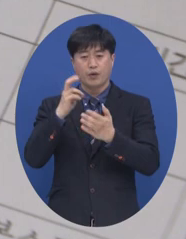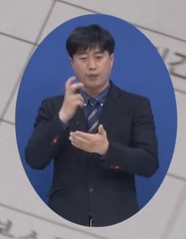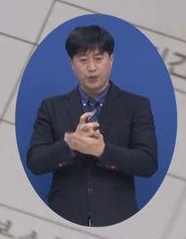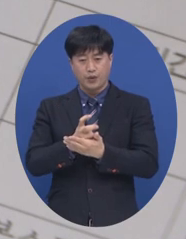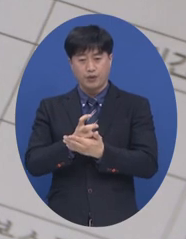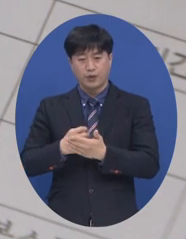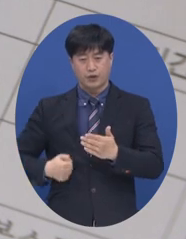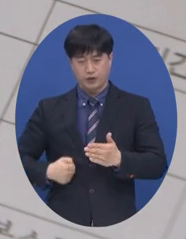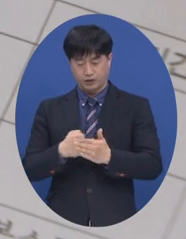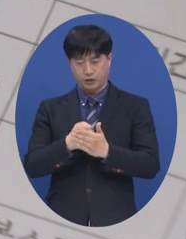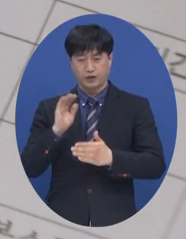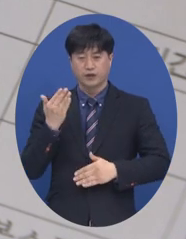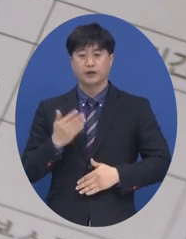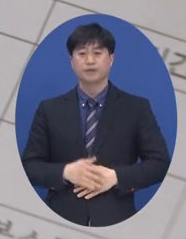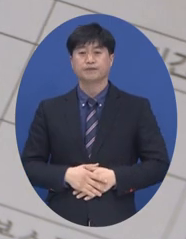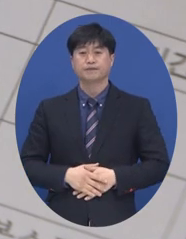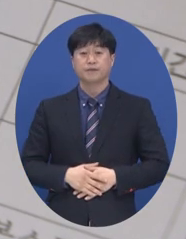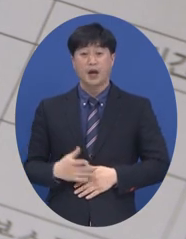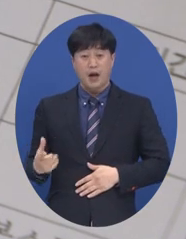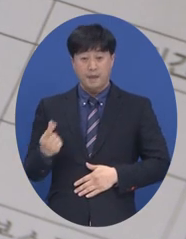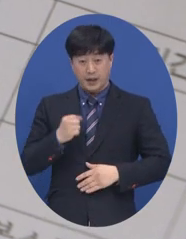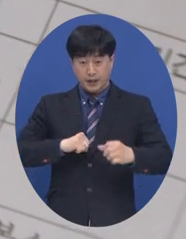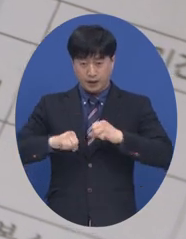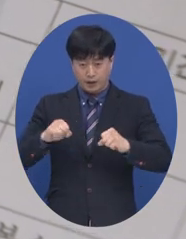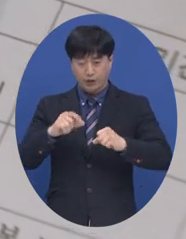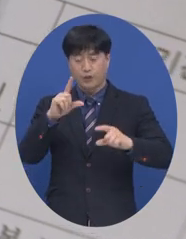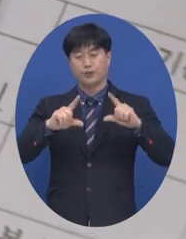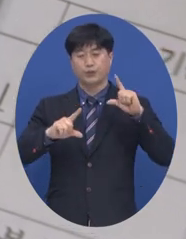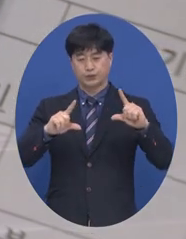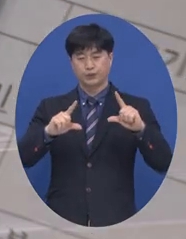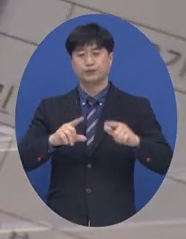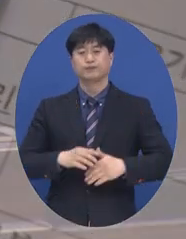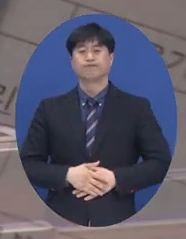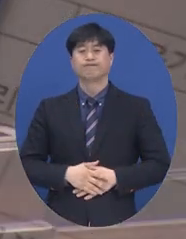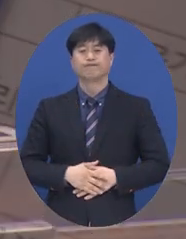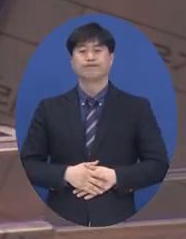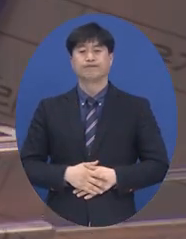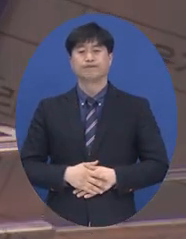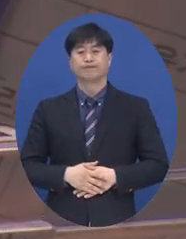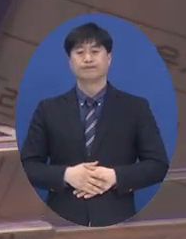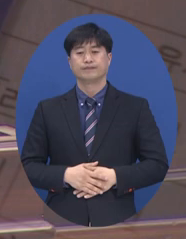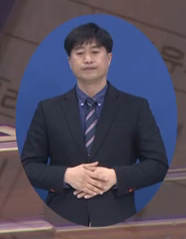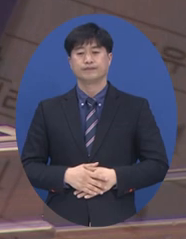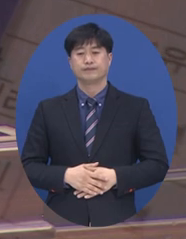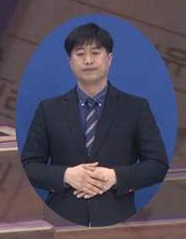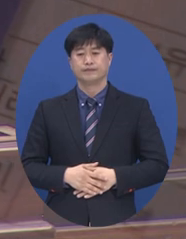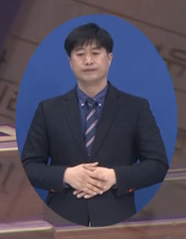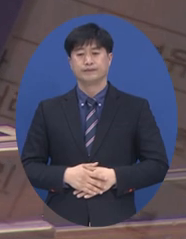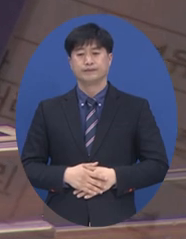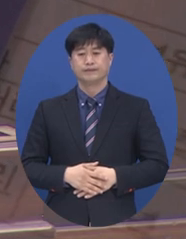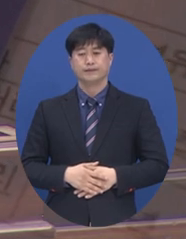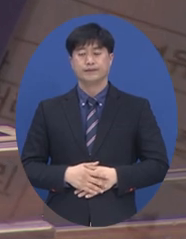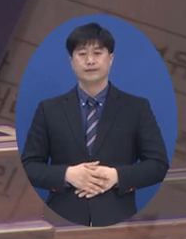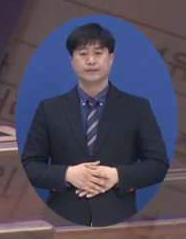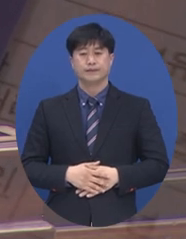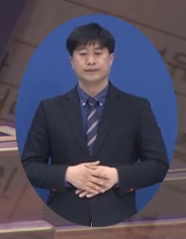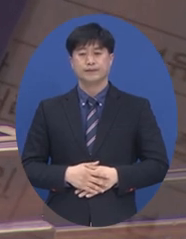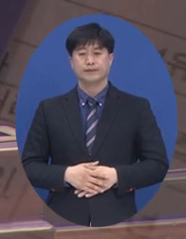관련 조례안을 의결합니다. 빠르게 움직이는 모습입니다. 경기지TV 최지연입니다.